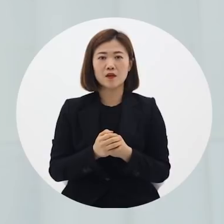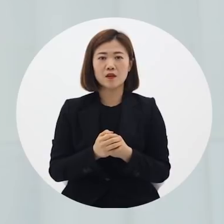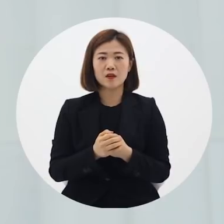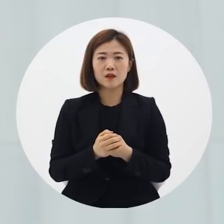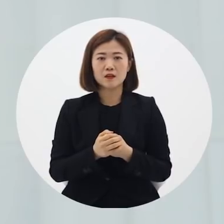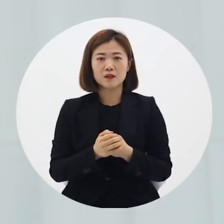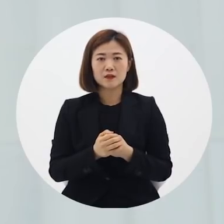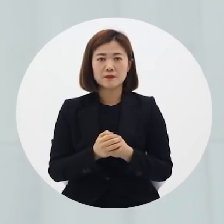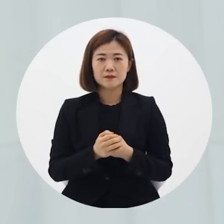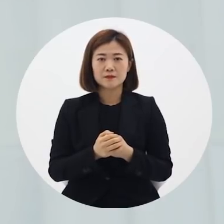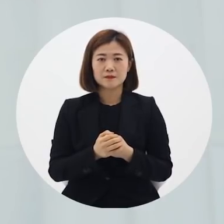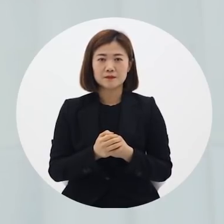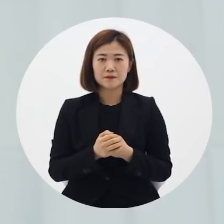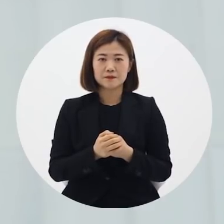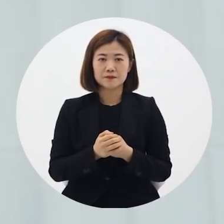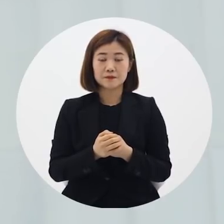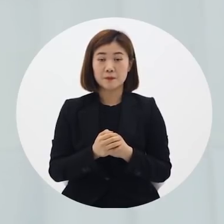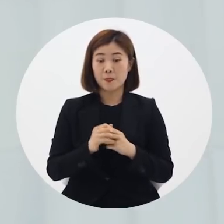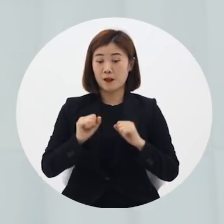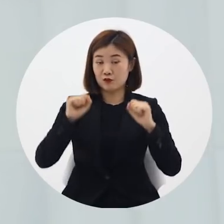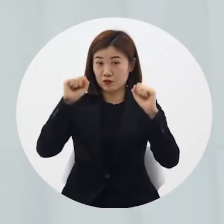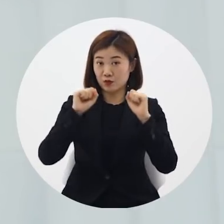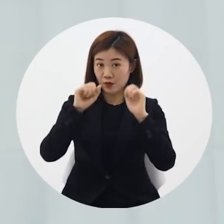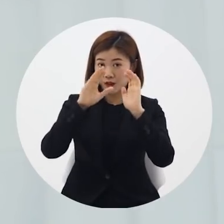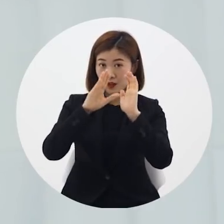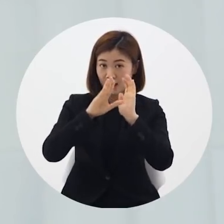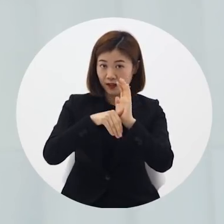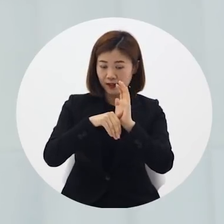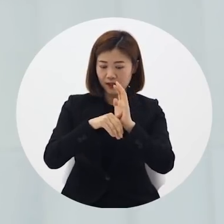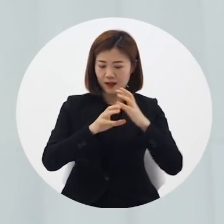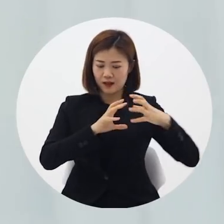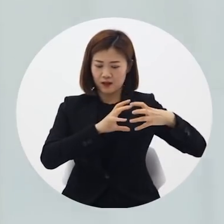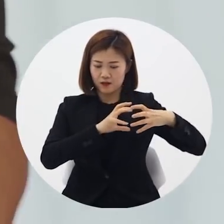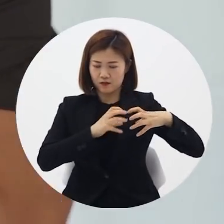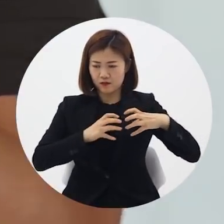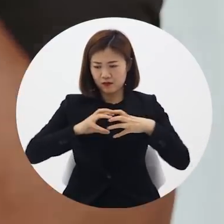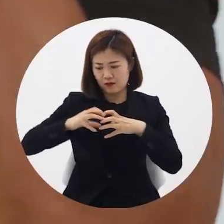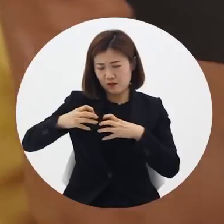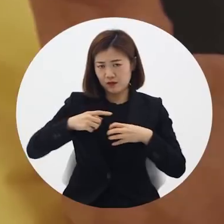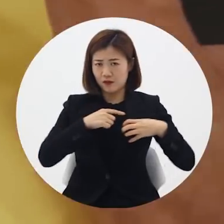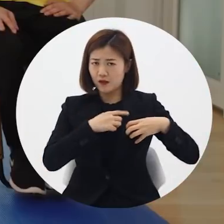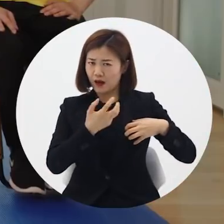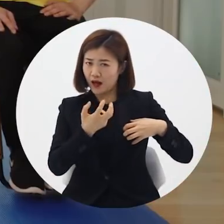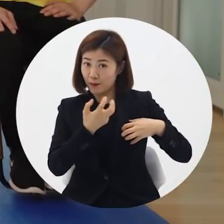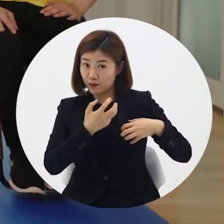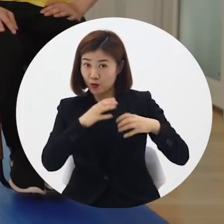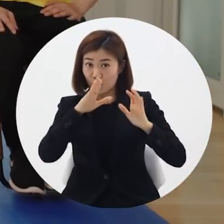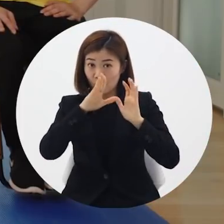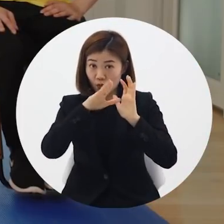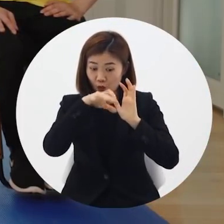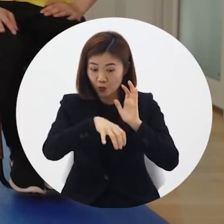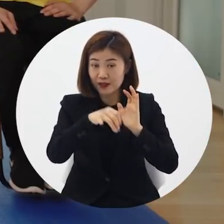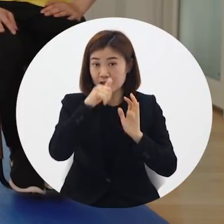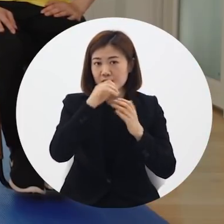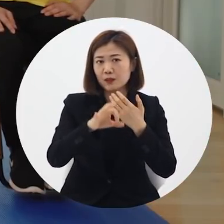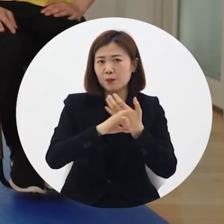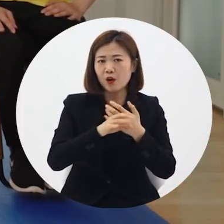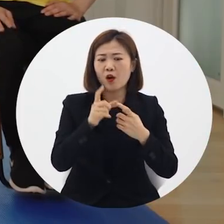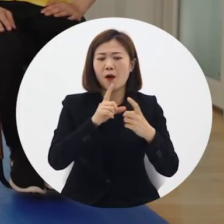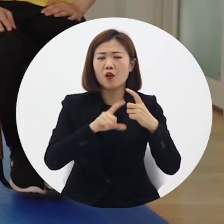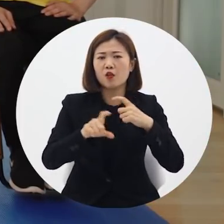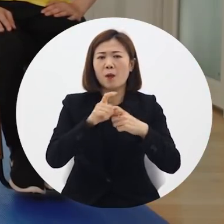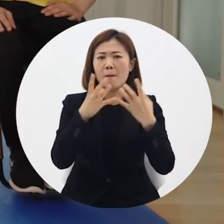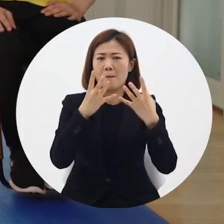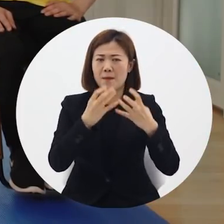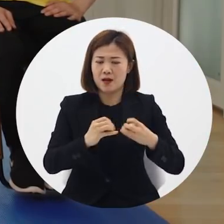위해서는 이 스트레칭을 하실 때 가장 긴장감이 많이 가는 근육이 있어요. 그럼 그 근육을 좀 더 스트레칭 해주겠다라는 마인드로